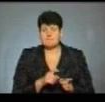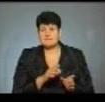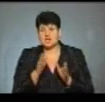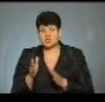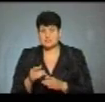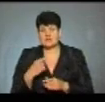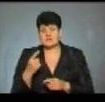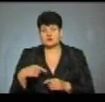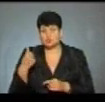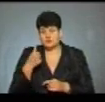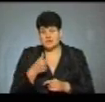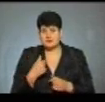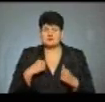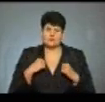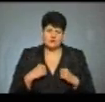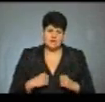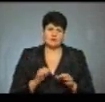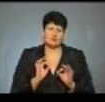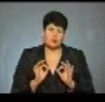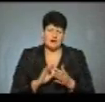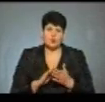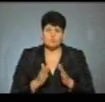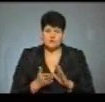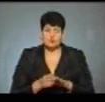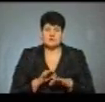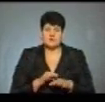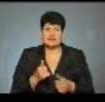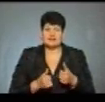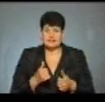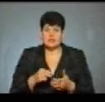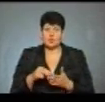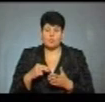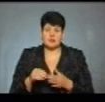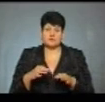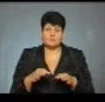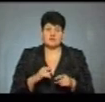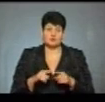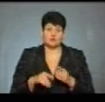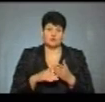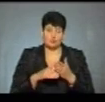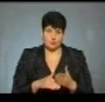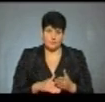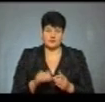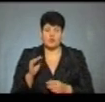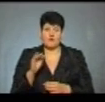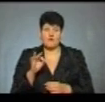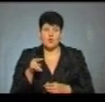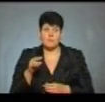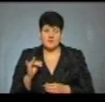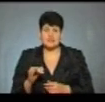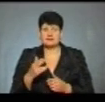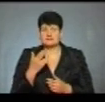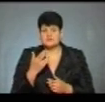на слідуючий рік, і ми спокійно, нормальній обстановці провели тендер і закупили автомобілі швидкої допомоги. Тобто ФАПи, звичайно, вже і